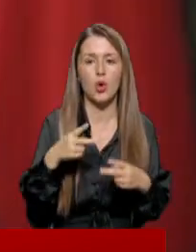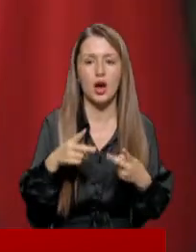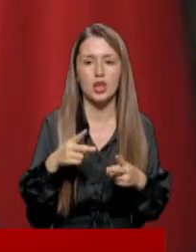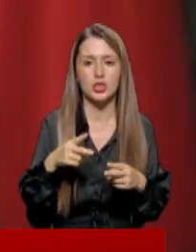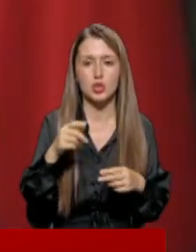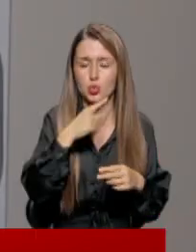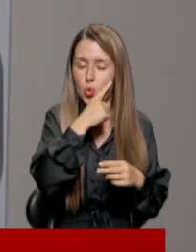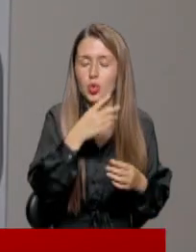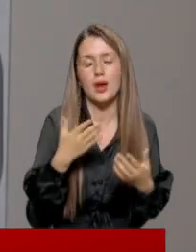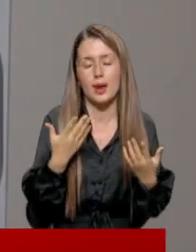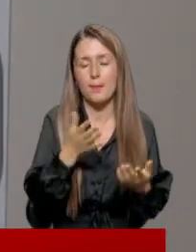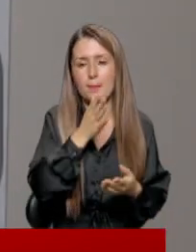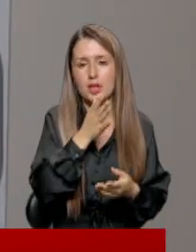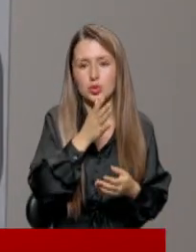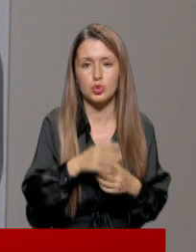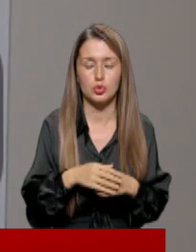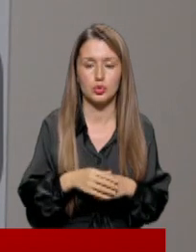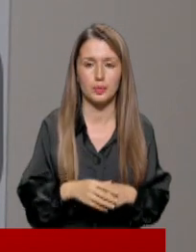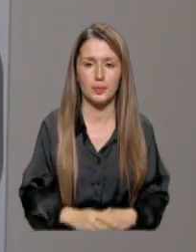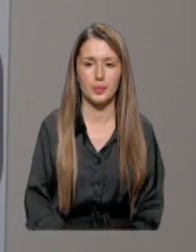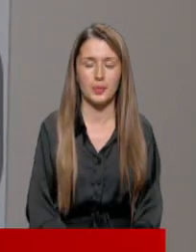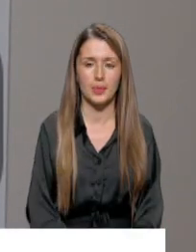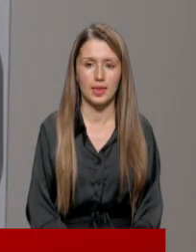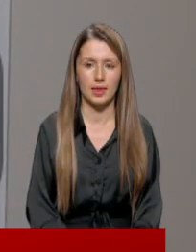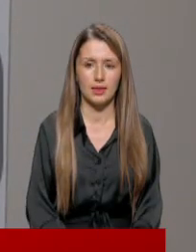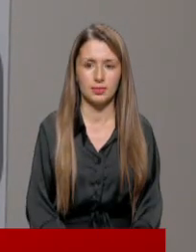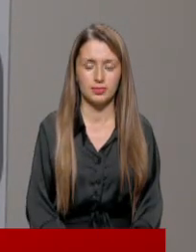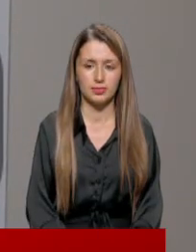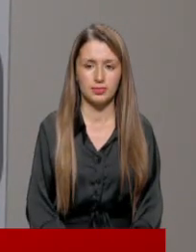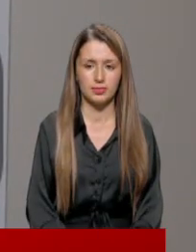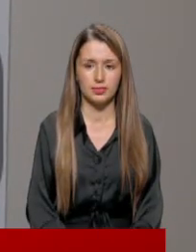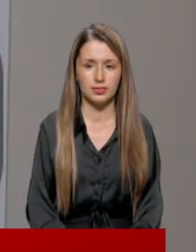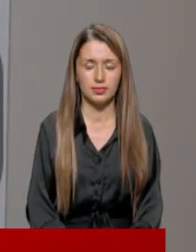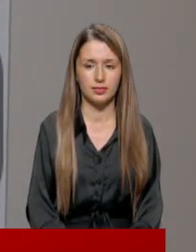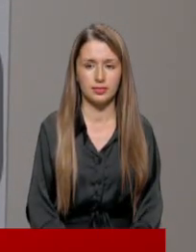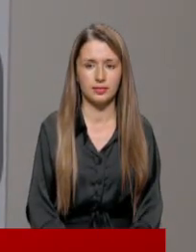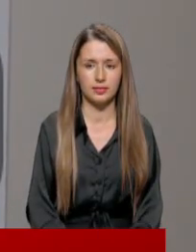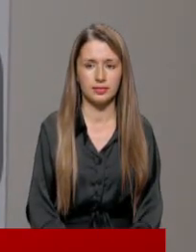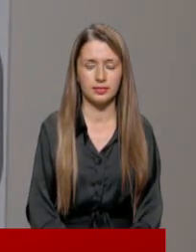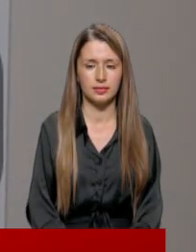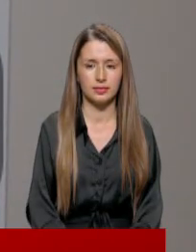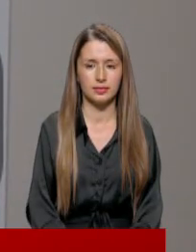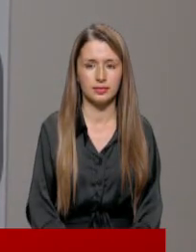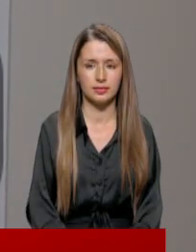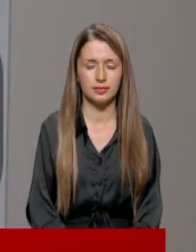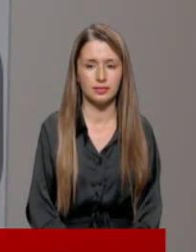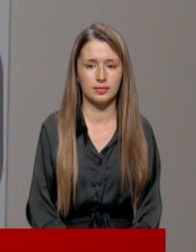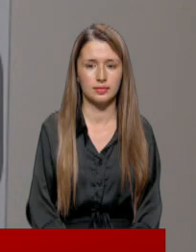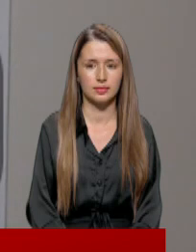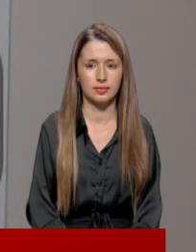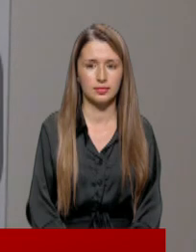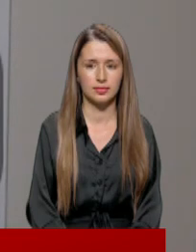zorlukları elbette biliyoruz. 190 milyar dolarlık döviz rezervini tükettiler. Merkez Bankası'nın arka kapısına cayır cayır yaptılar o